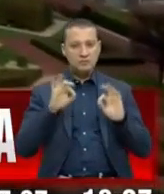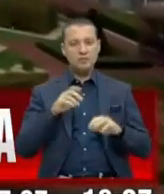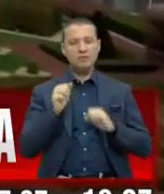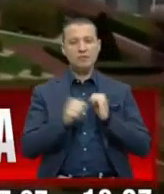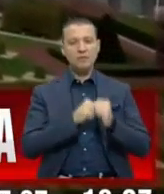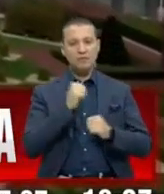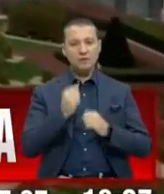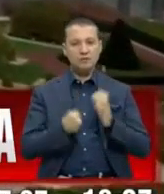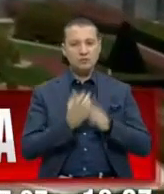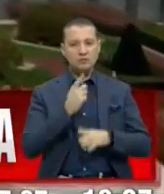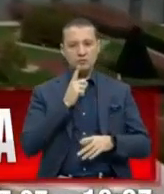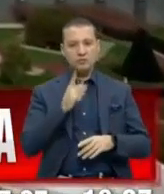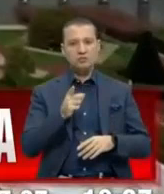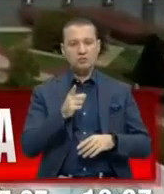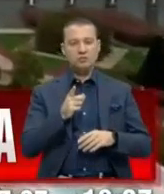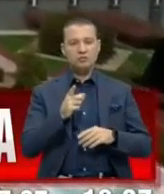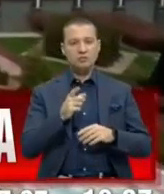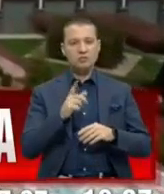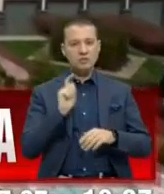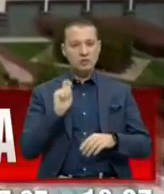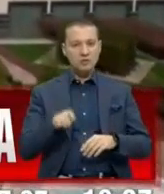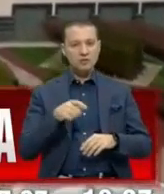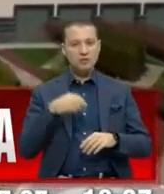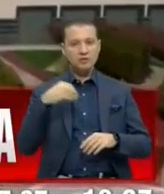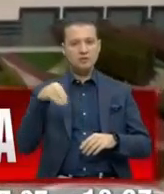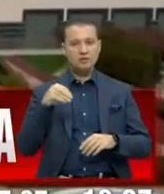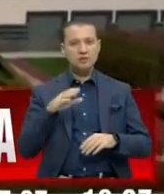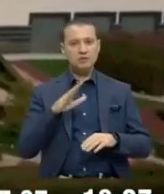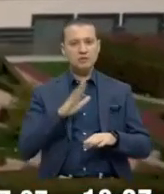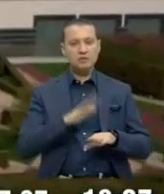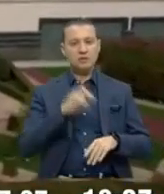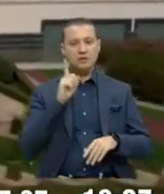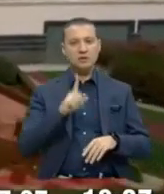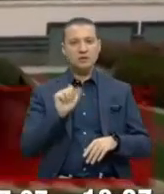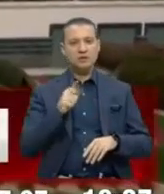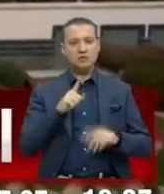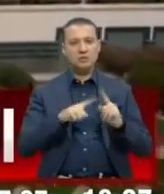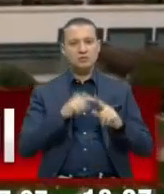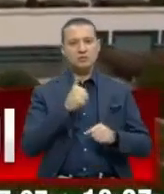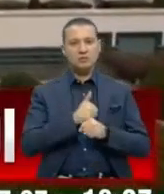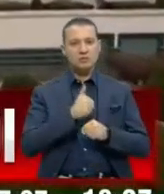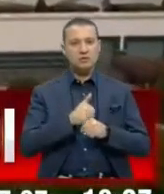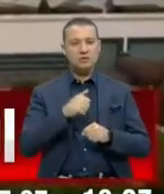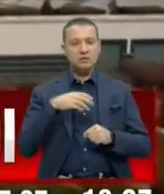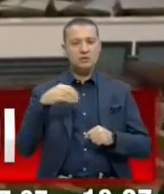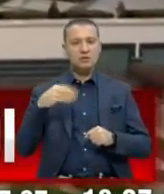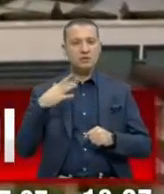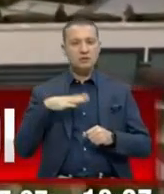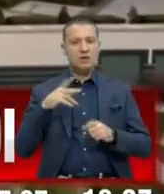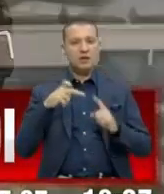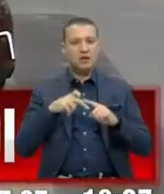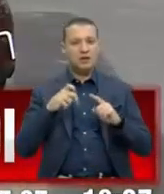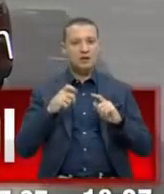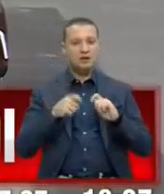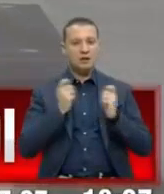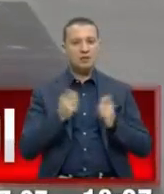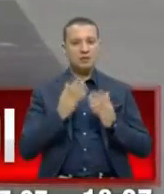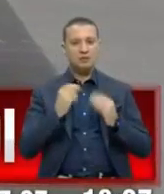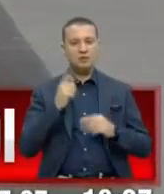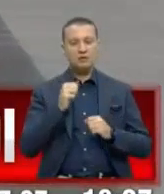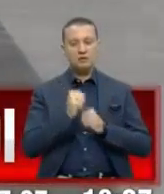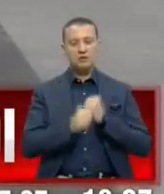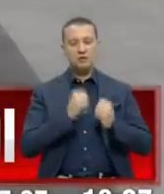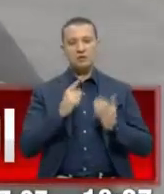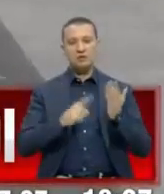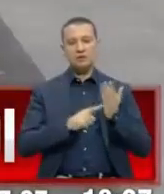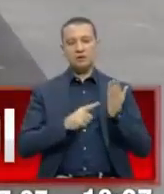fabrikası kuruldu, üretildi ve satışa çıktığı ilk gün TOGG sipariş rekorları kırdı. Sanayi ve